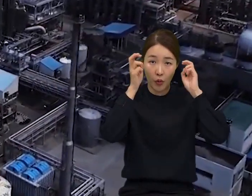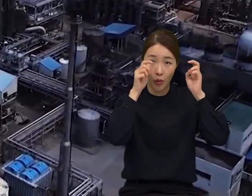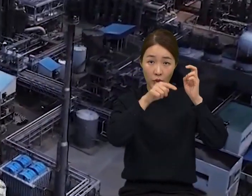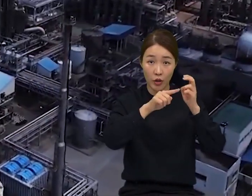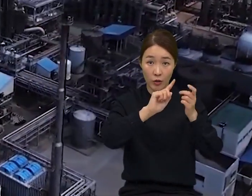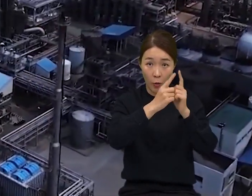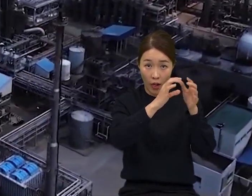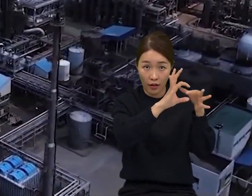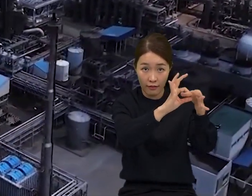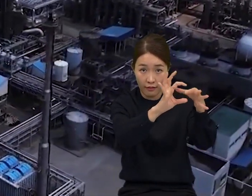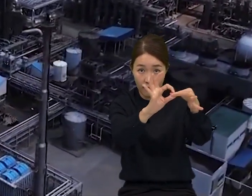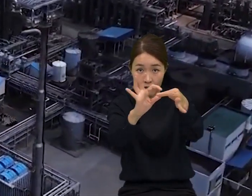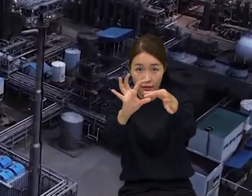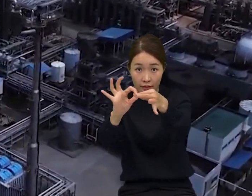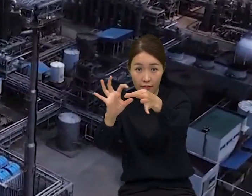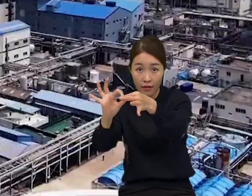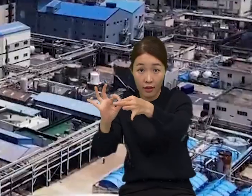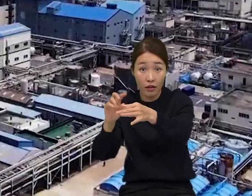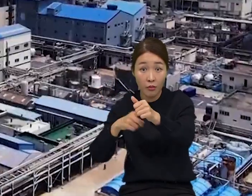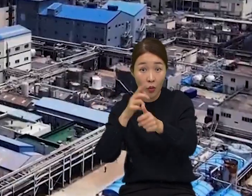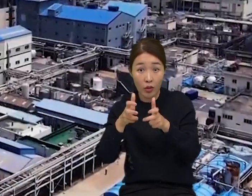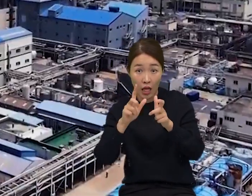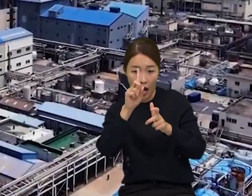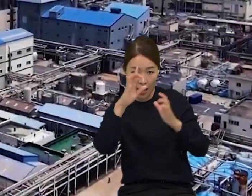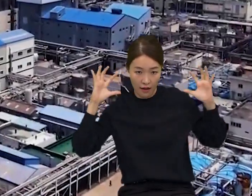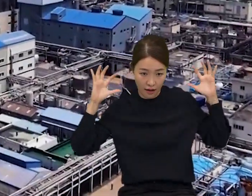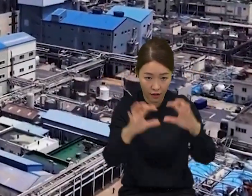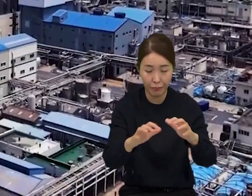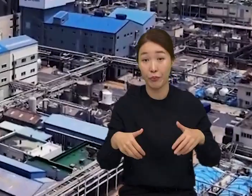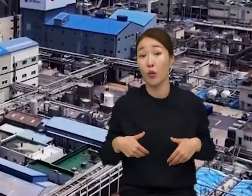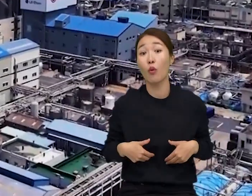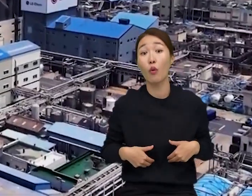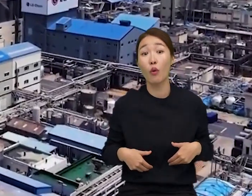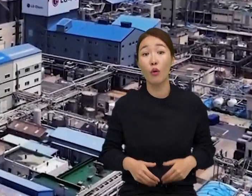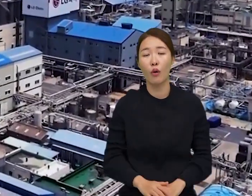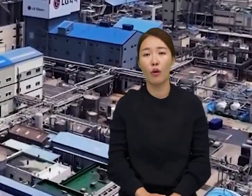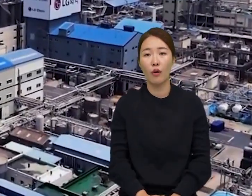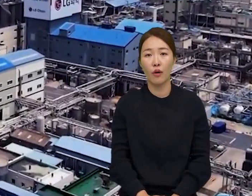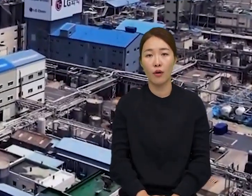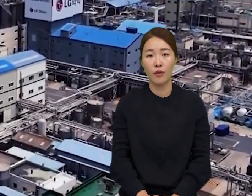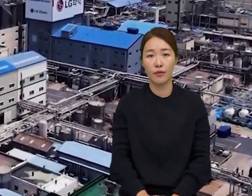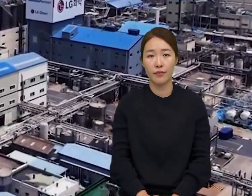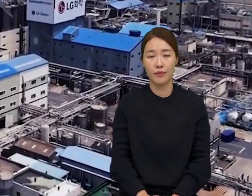석유화학공업은 서로 연관성이 있어 관련 공장들이 한 곳에 모여야 한다.